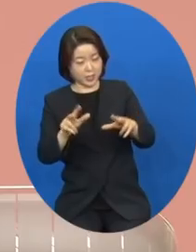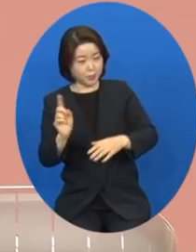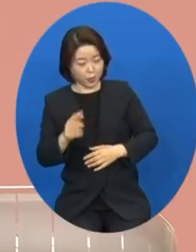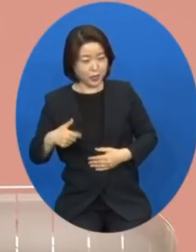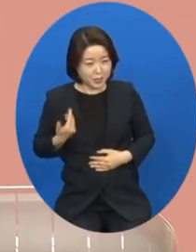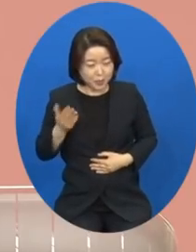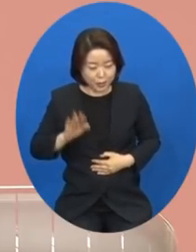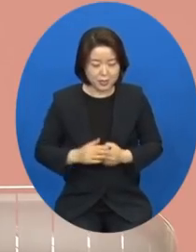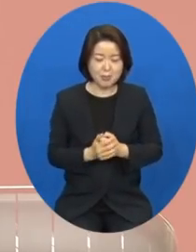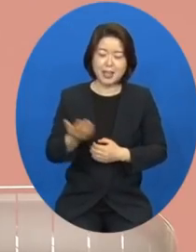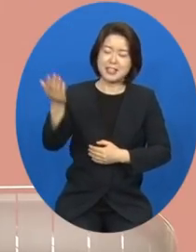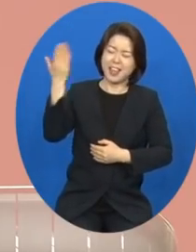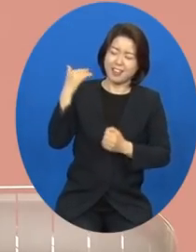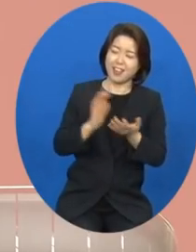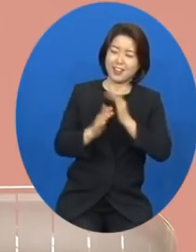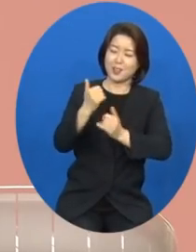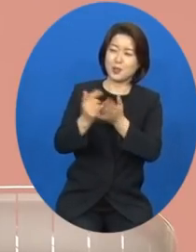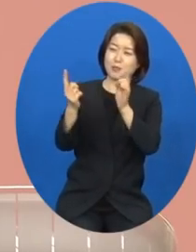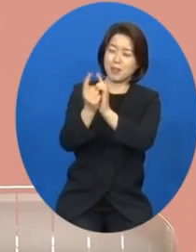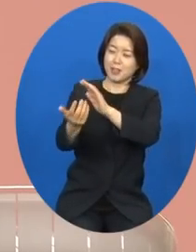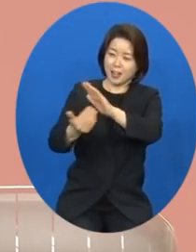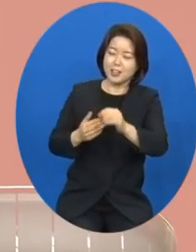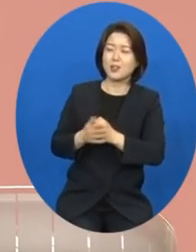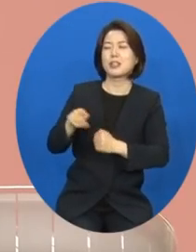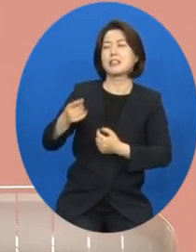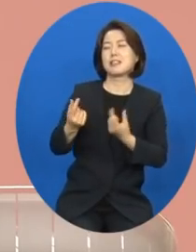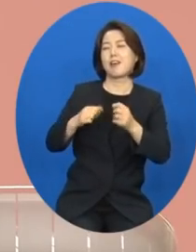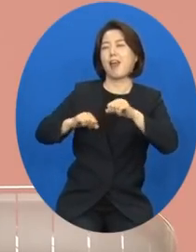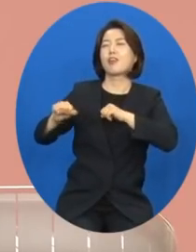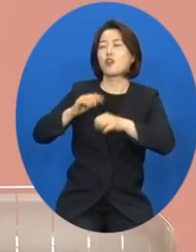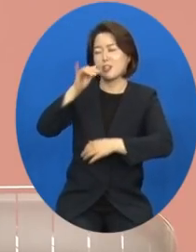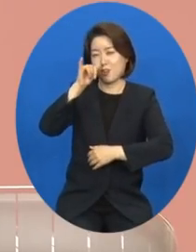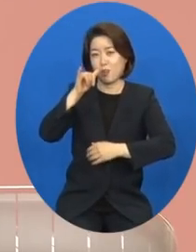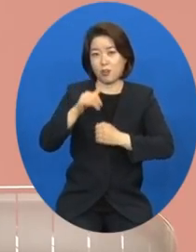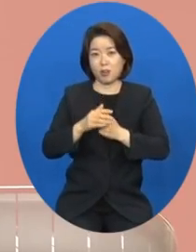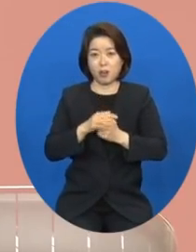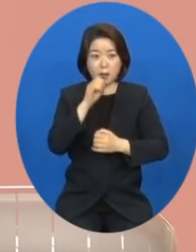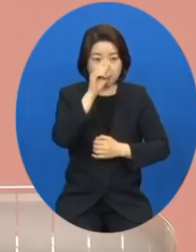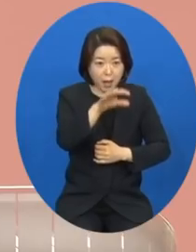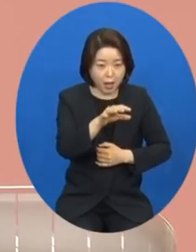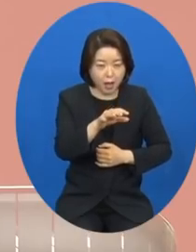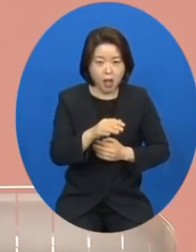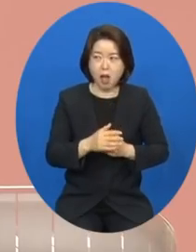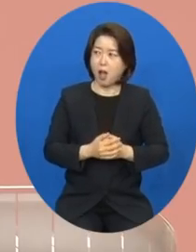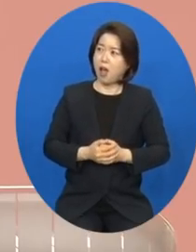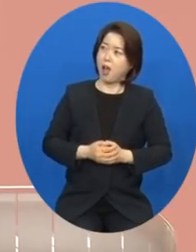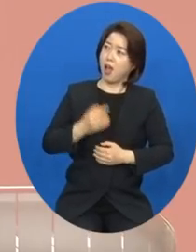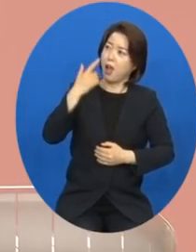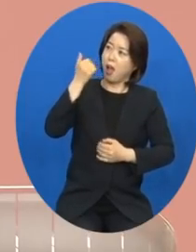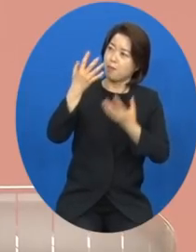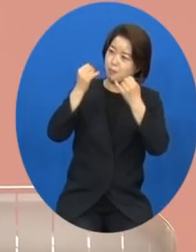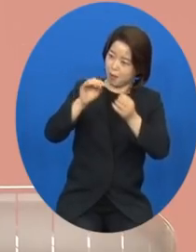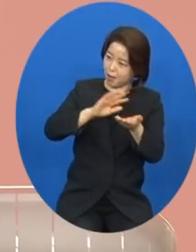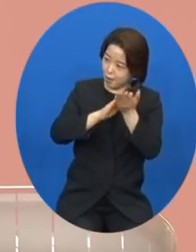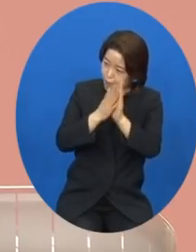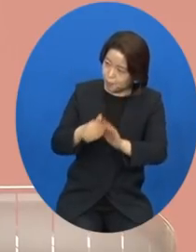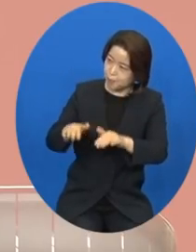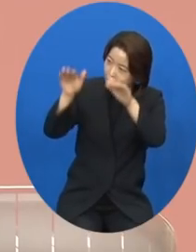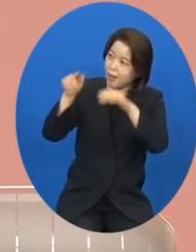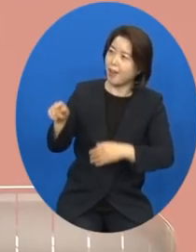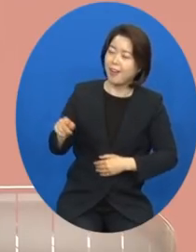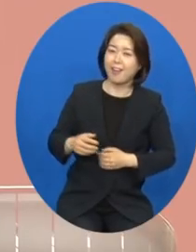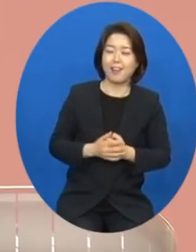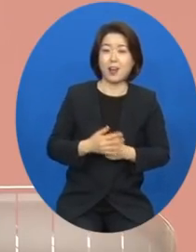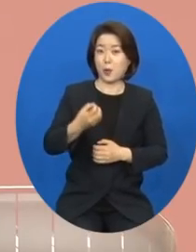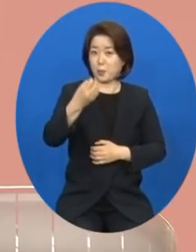정말 예수님 만나기 전에 그랬었어 그니까 아이들이 야 아빠 좀 많이 볍게 판을 변했네요 그런